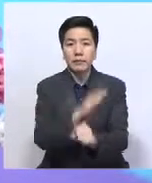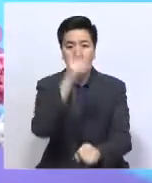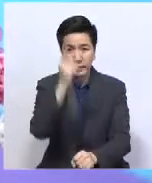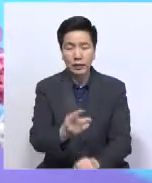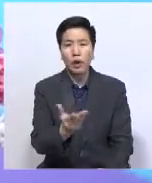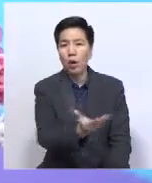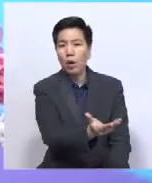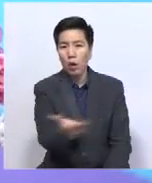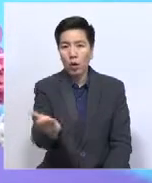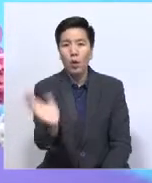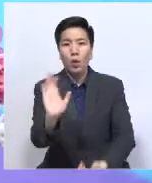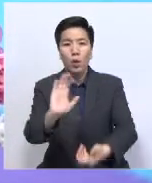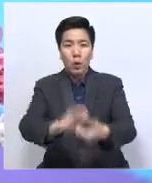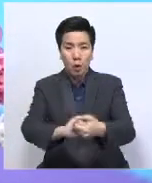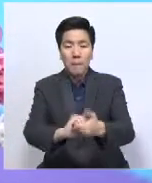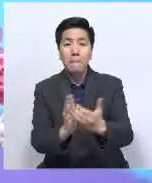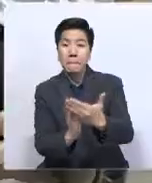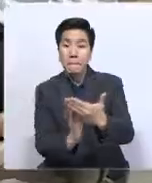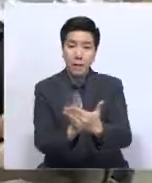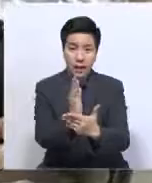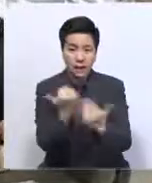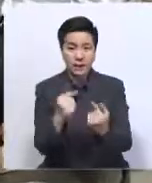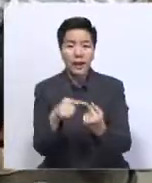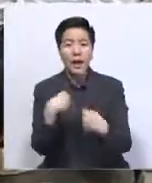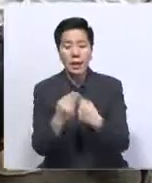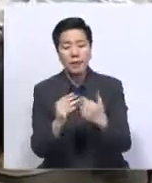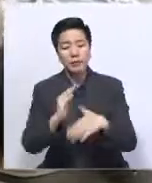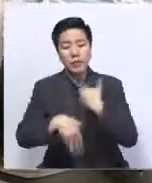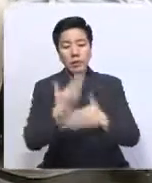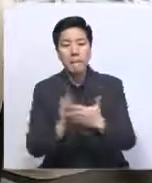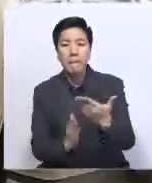พร้อมขอความร่วมมือทุกคนในช่วงระยะเปลี่ยนผ่านเพื่อให้ทุกอย่างผ่านพ้นไปด้วยดีค่ะ